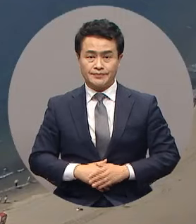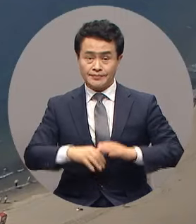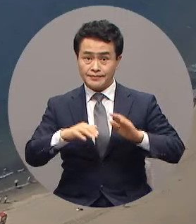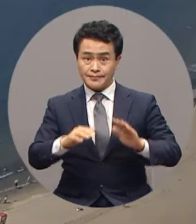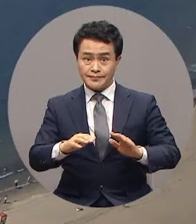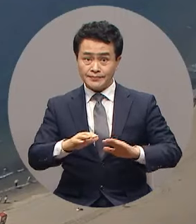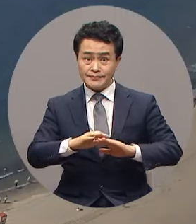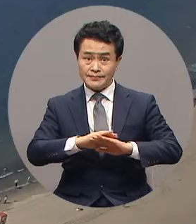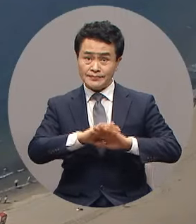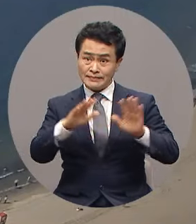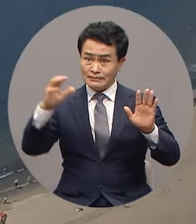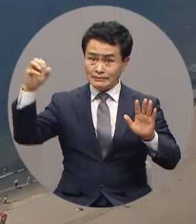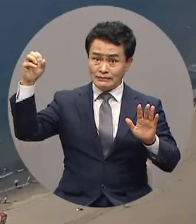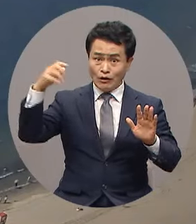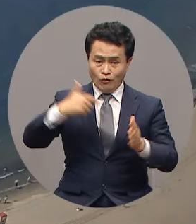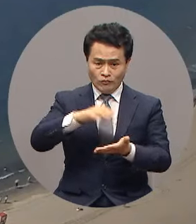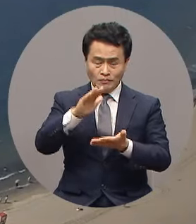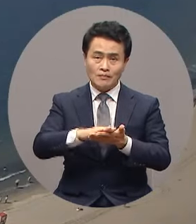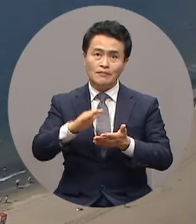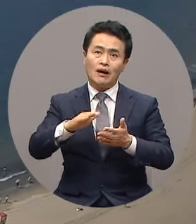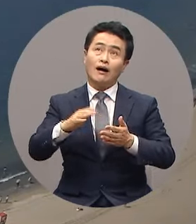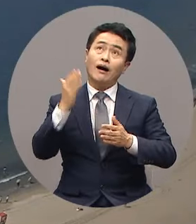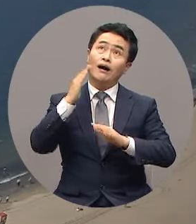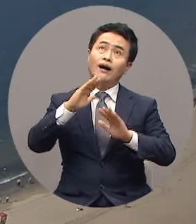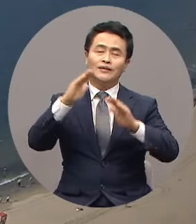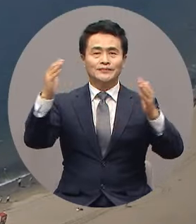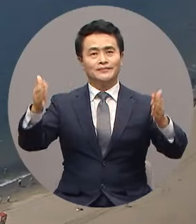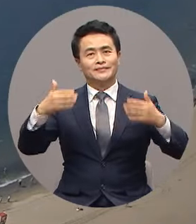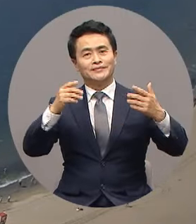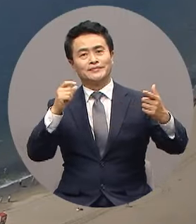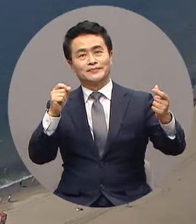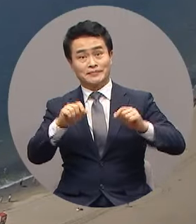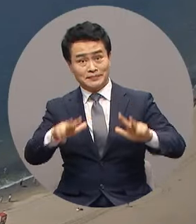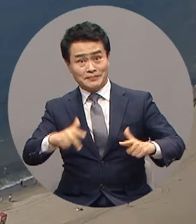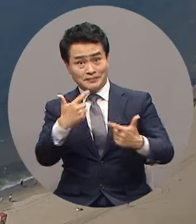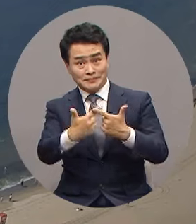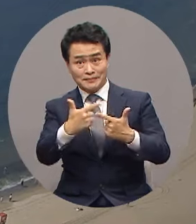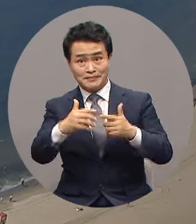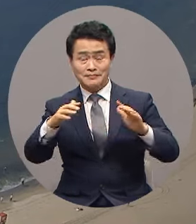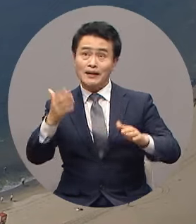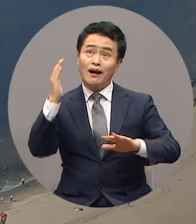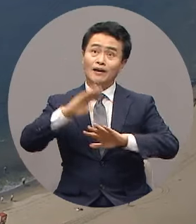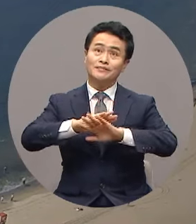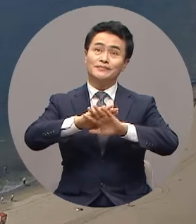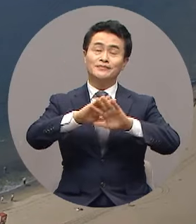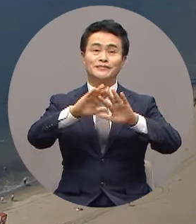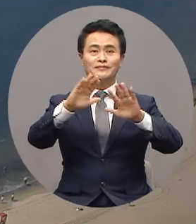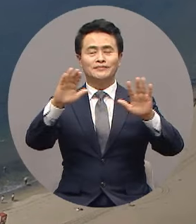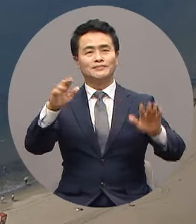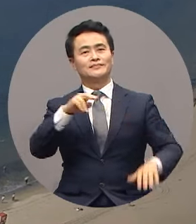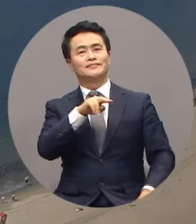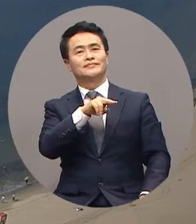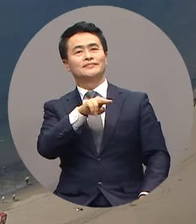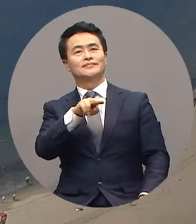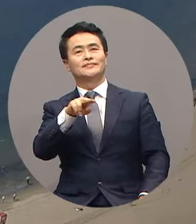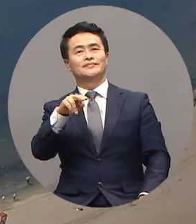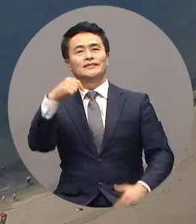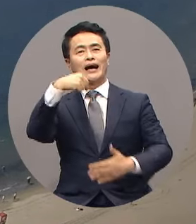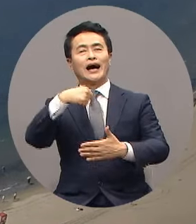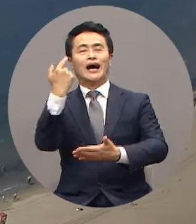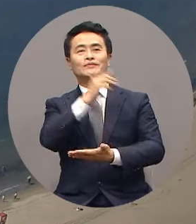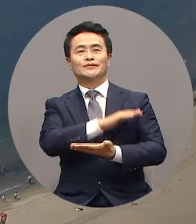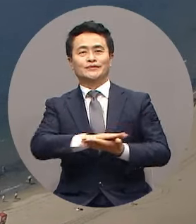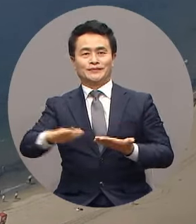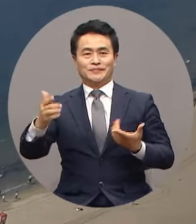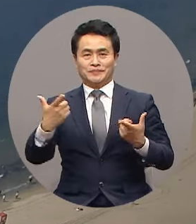낮에 햇볕은 뜨겁지만 하늘은 가을에 가까워져 있습니다 이곳은 부산인데요 푸르게 드러난 하늘이 보기만 해도 마음이 시원해지는 것